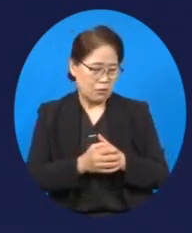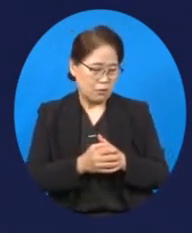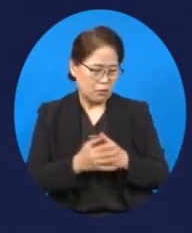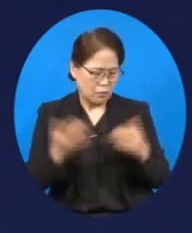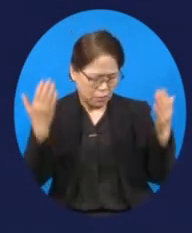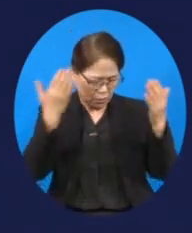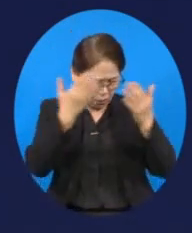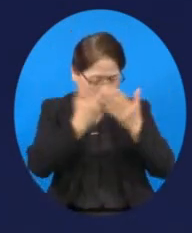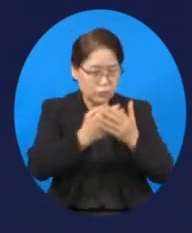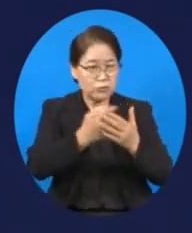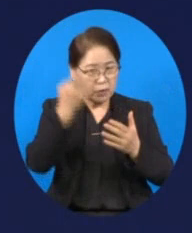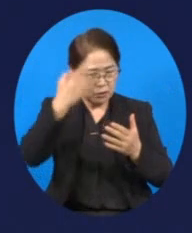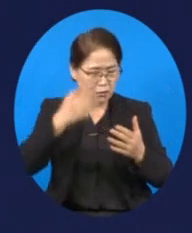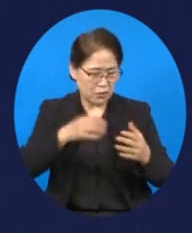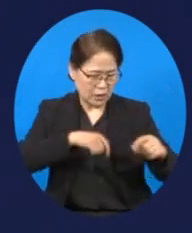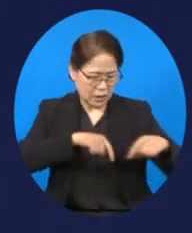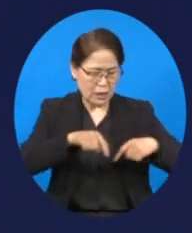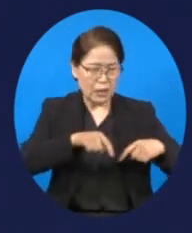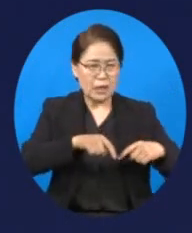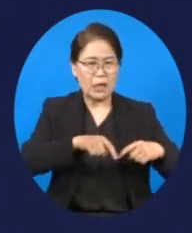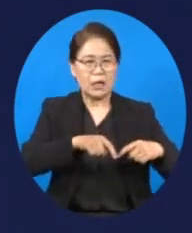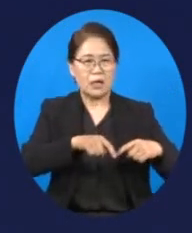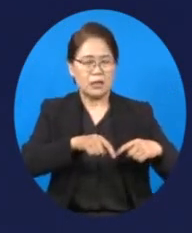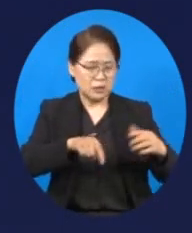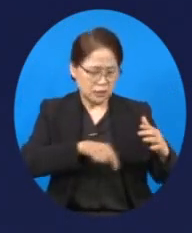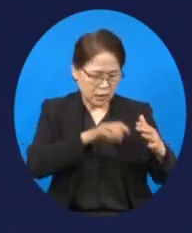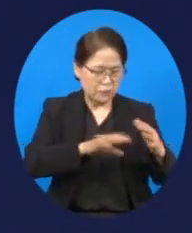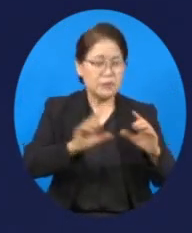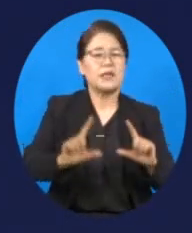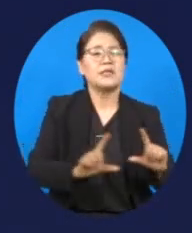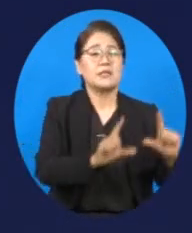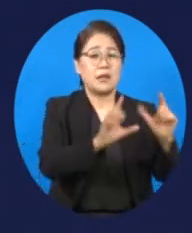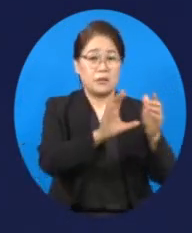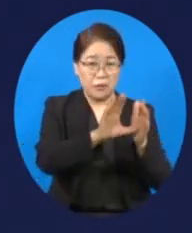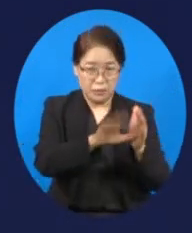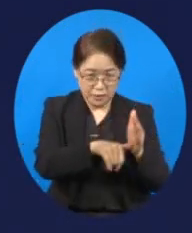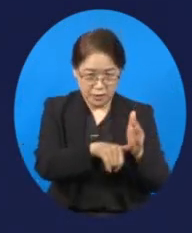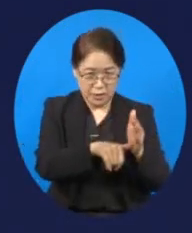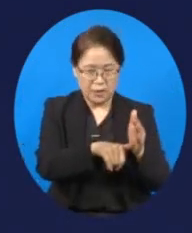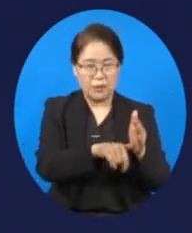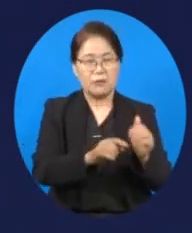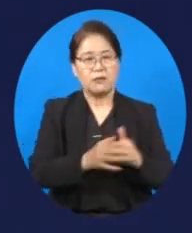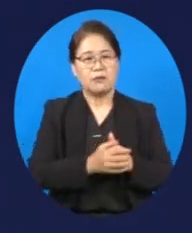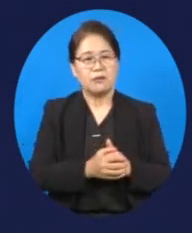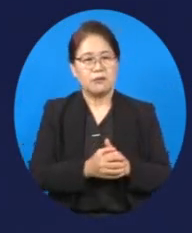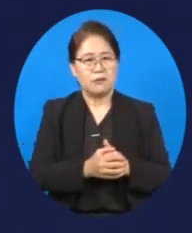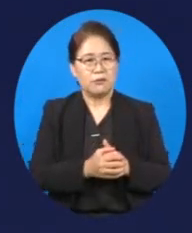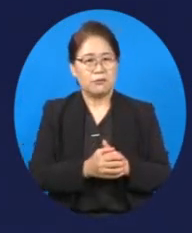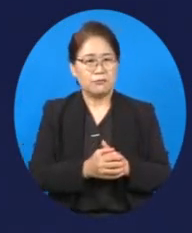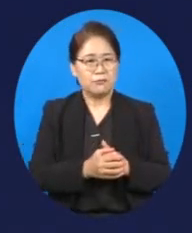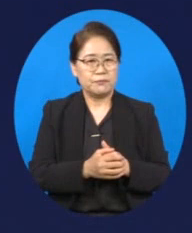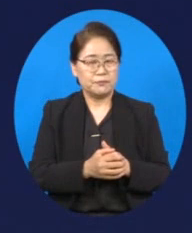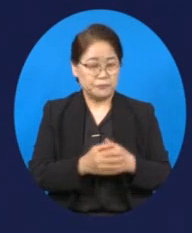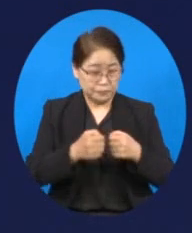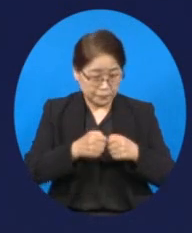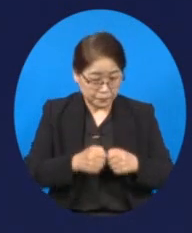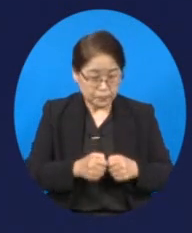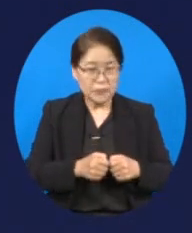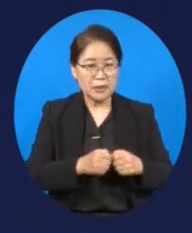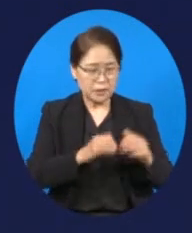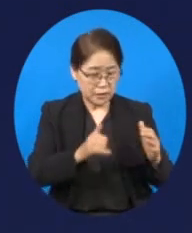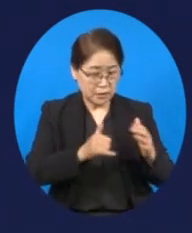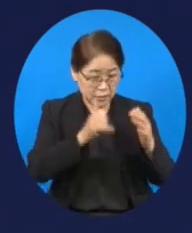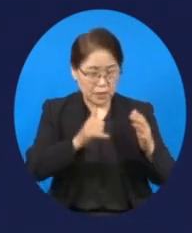그리고 어둠 가운데 살았던 때를 말한다는 거예요 전도 구체적으로 말씀드리면이